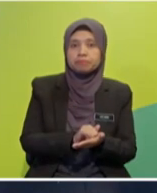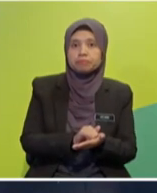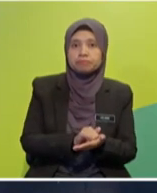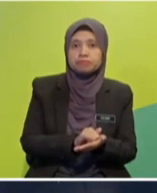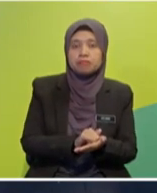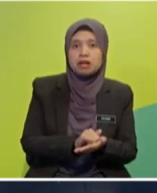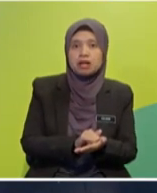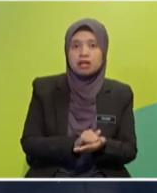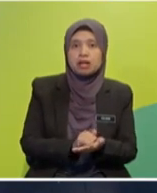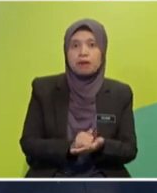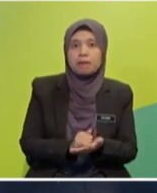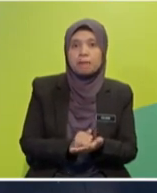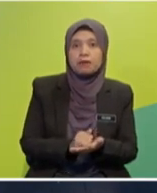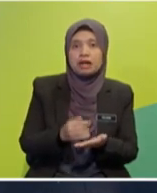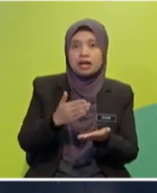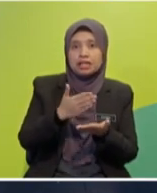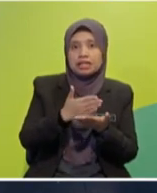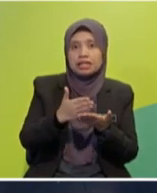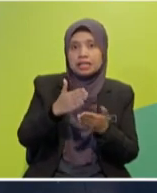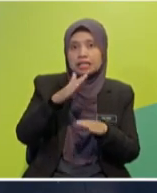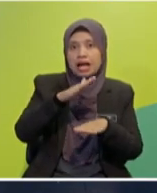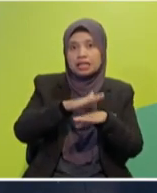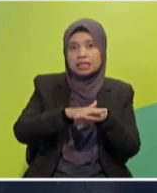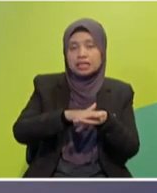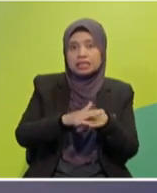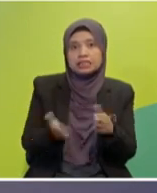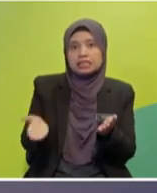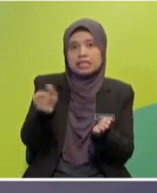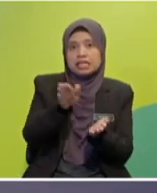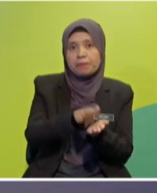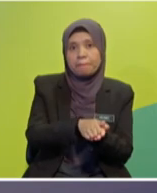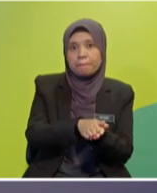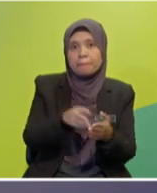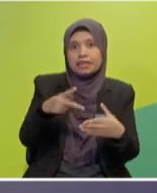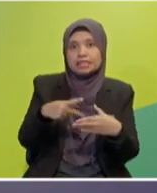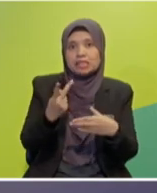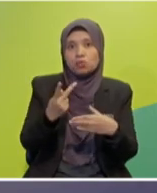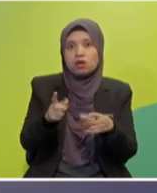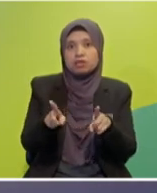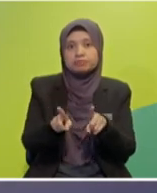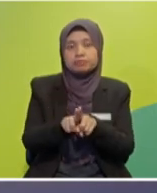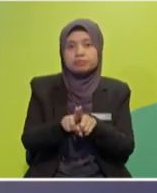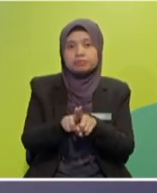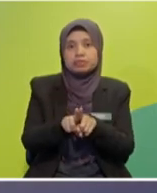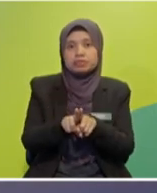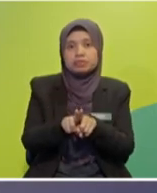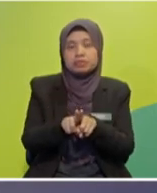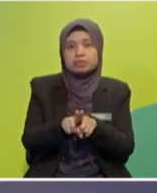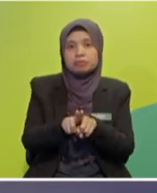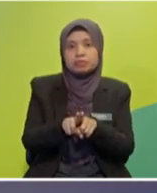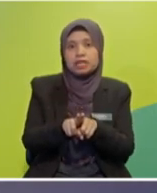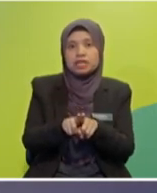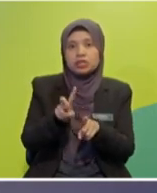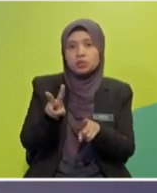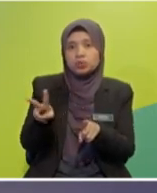yang bahagian atas ni kita lipat keluar. Oh, lipat keluar pula. Sama kedua-dua belah. Sama kedua-dua